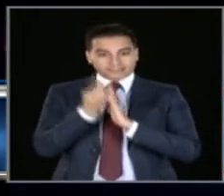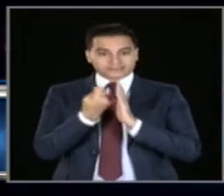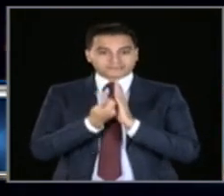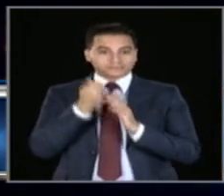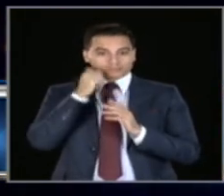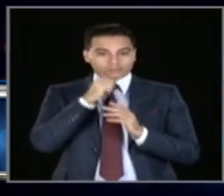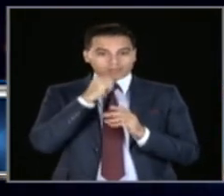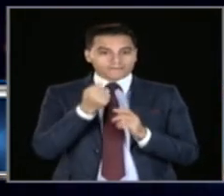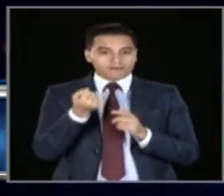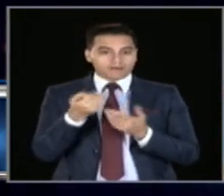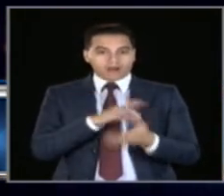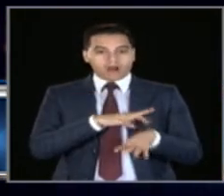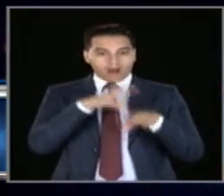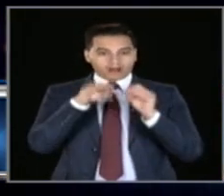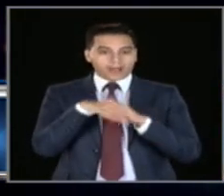أدب.